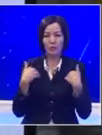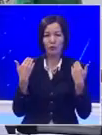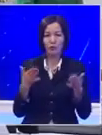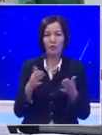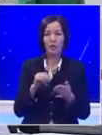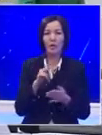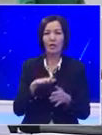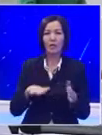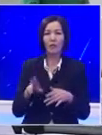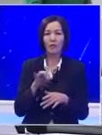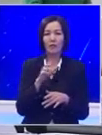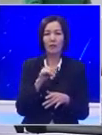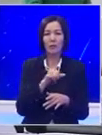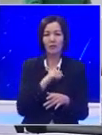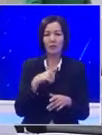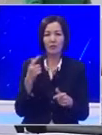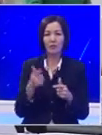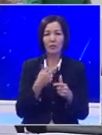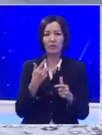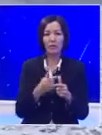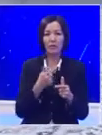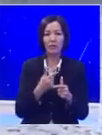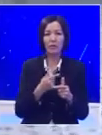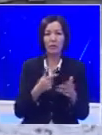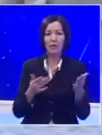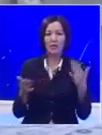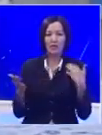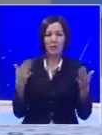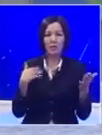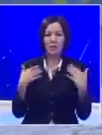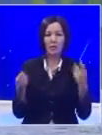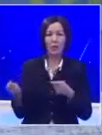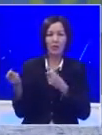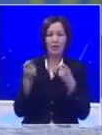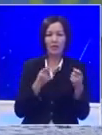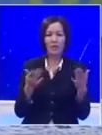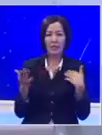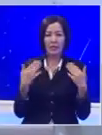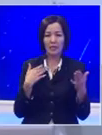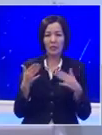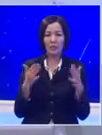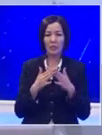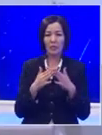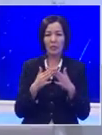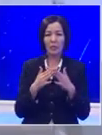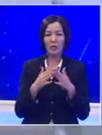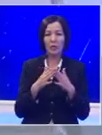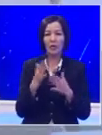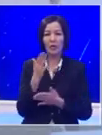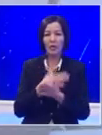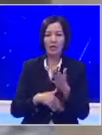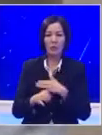ұстаз темірқазық деп өзі атаған жаттығу құралын ала келіпті. Осымен дайындалудың нәтижесінде үйде отырып оқыған инклюзивті